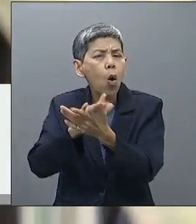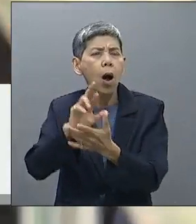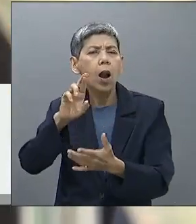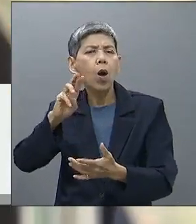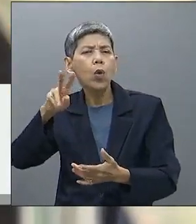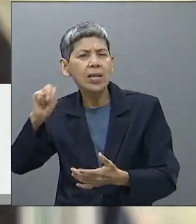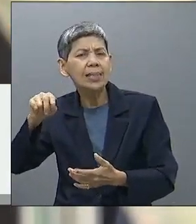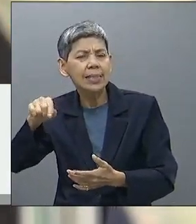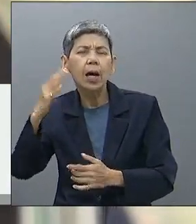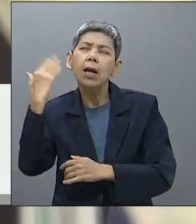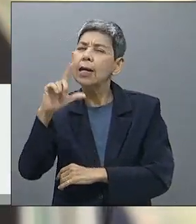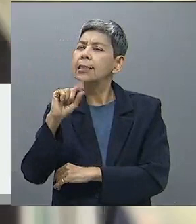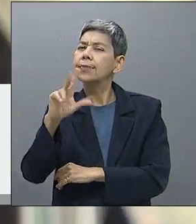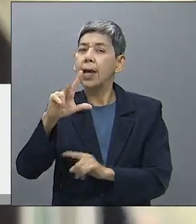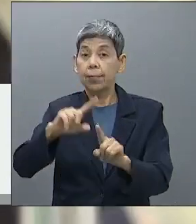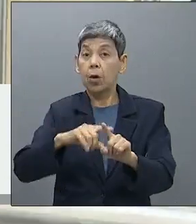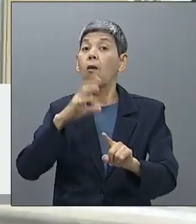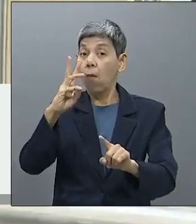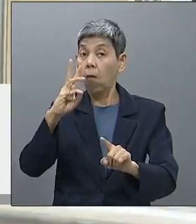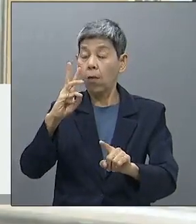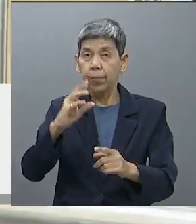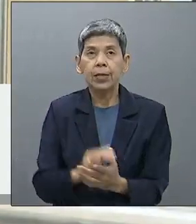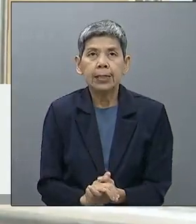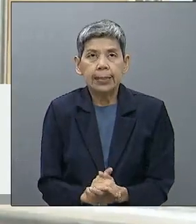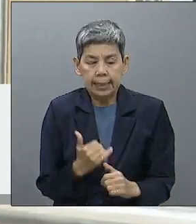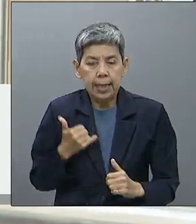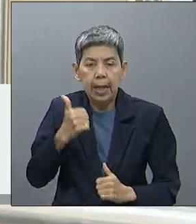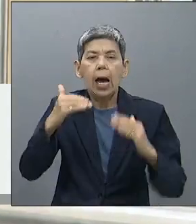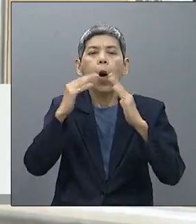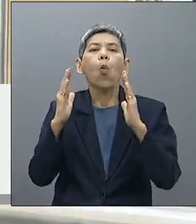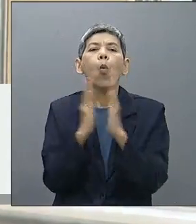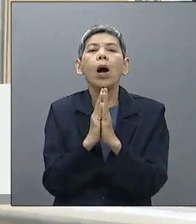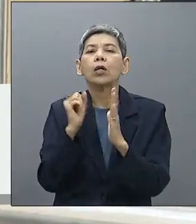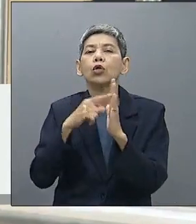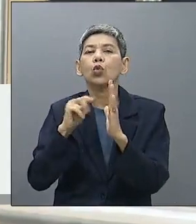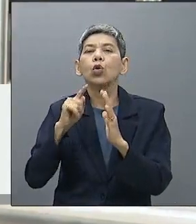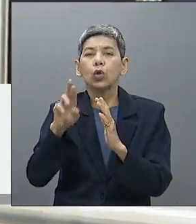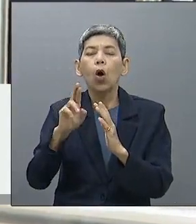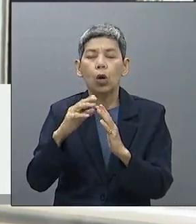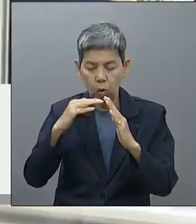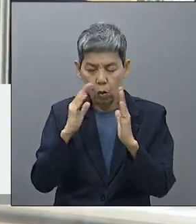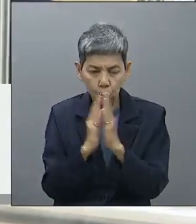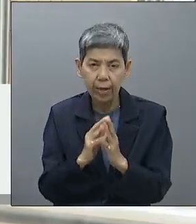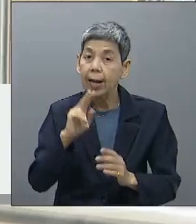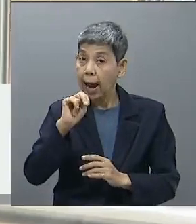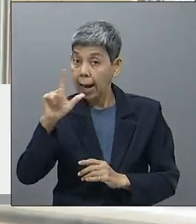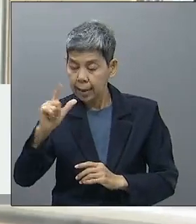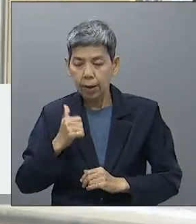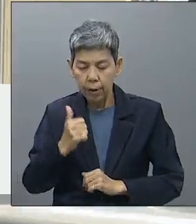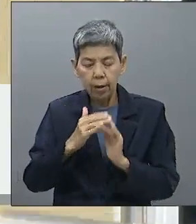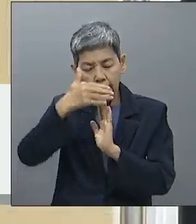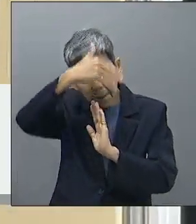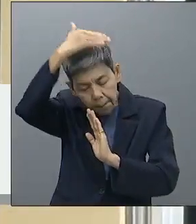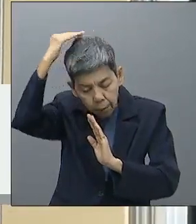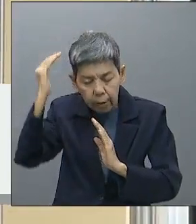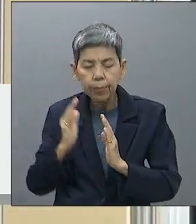ยมเมื่อวันที่23มิถุนายนที่ผ่านมาไปที่วัดสุนทรธรรมทานค่ะหรือว่าวัดแคนางเลิ้งไปเข้าพิธีบวชหน้าไ